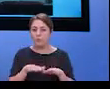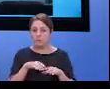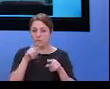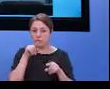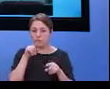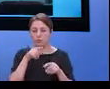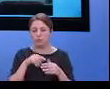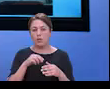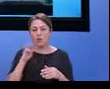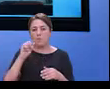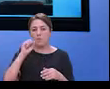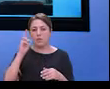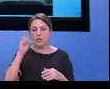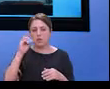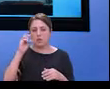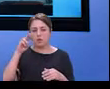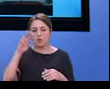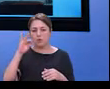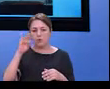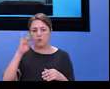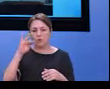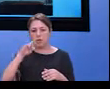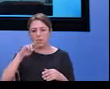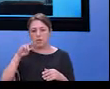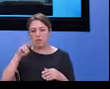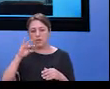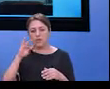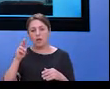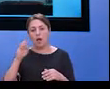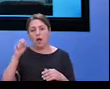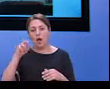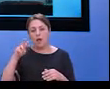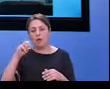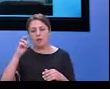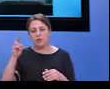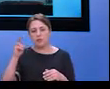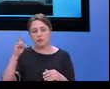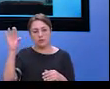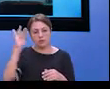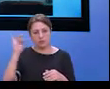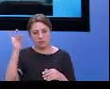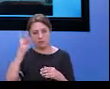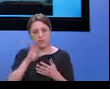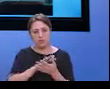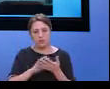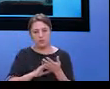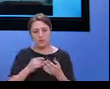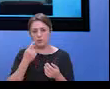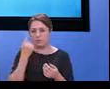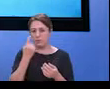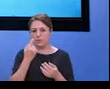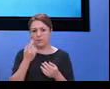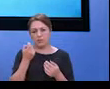ўша Македониялик Александр тарихи асарининг бир намунаси кўриниб